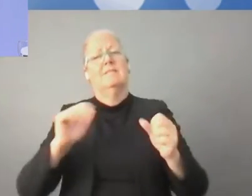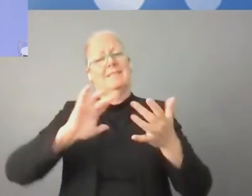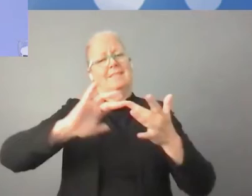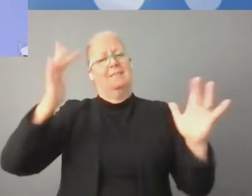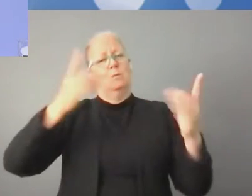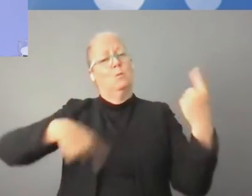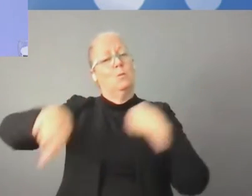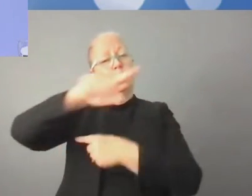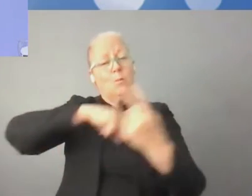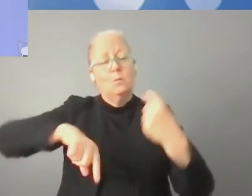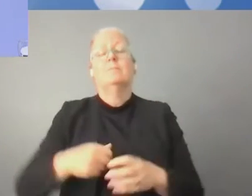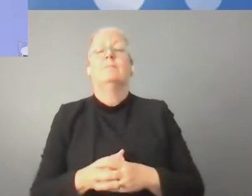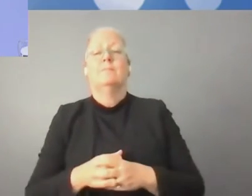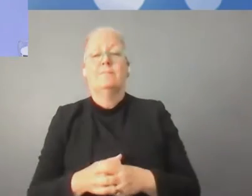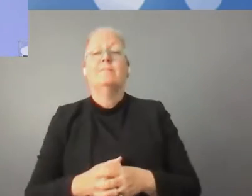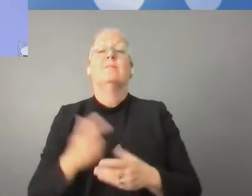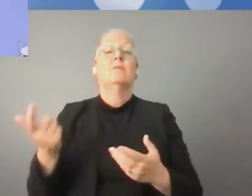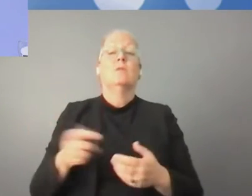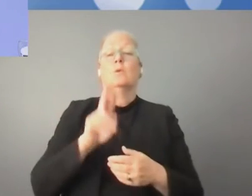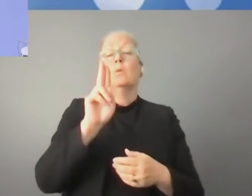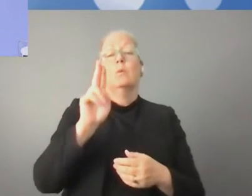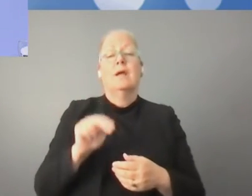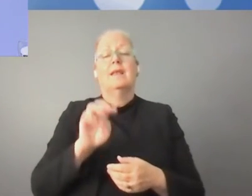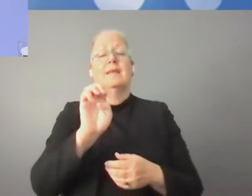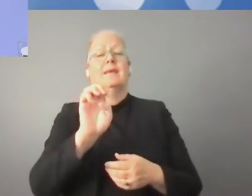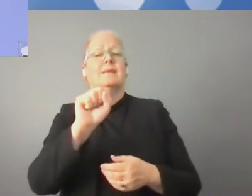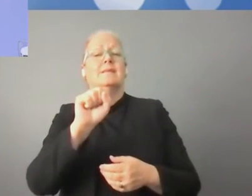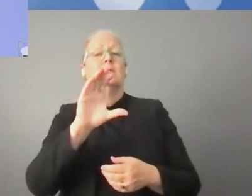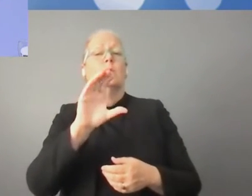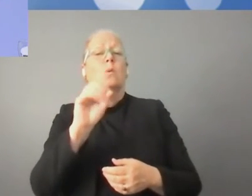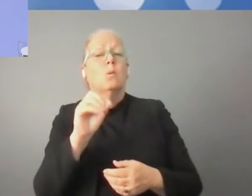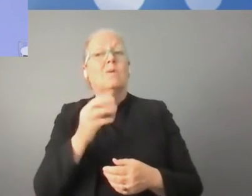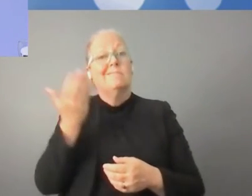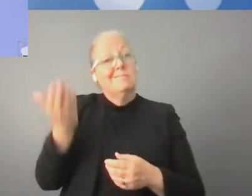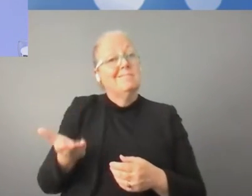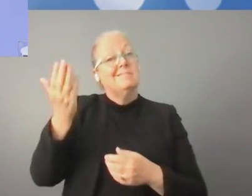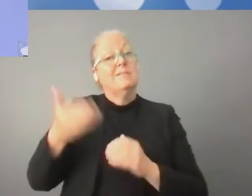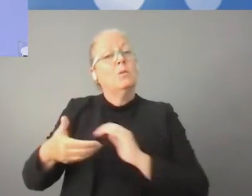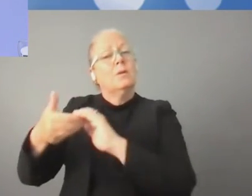был открытым пространством, свободным, безопасным пространством. Другие